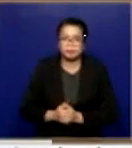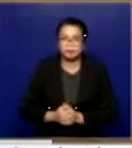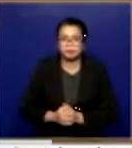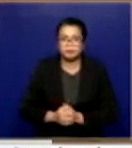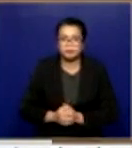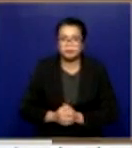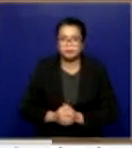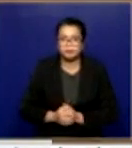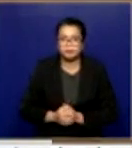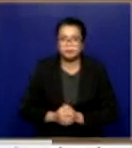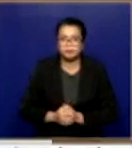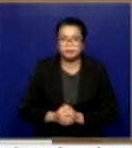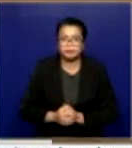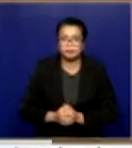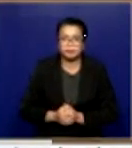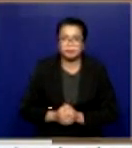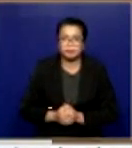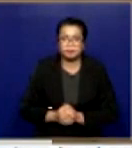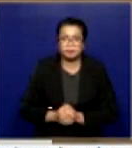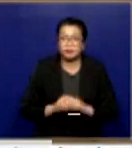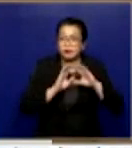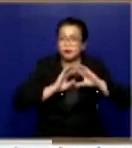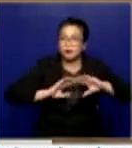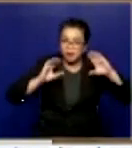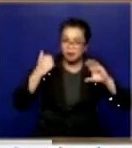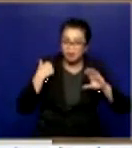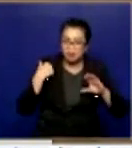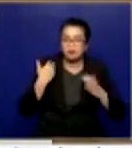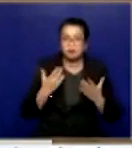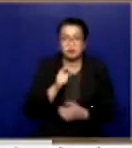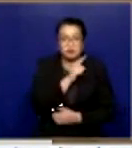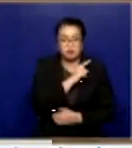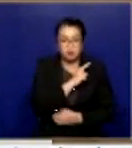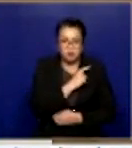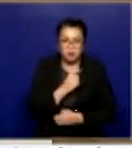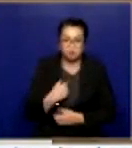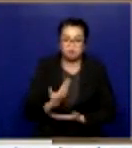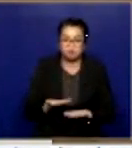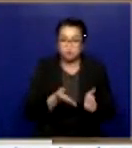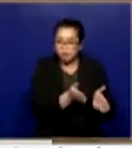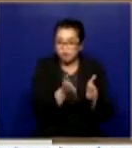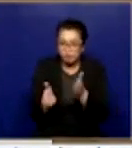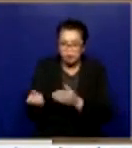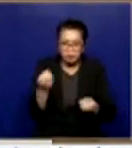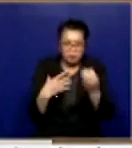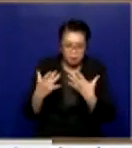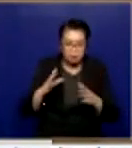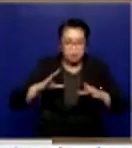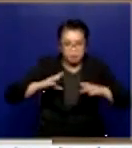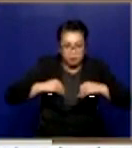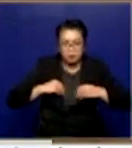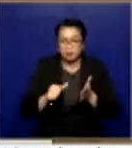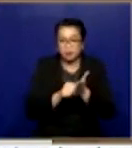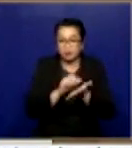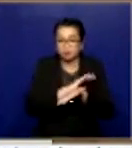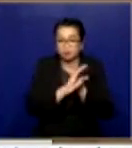รัฐบาลมีหน้าที่ที่จะต้องดูแลรับฟังความคิดเห็นจากคนทุกกลุ่มทุกไปแล้วก็ยินดีที่ฟังข้อเรียกร้องและพร้อมจะร่วมมือกันแก้